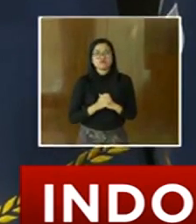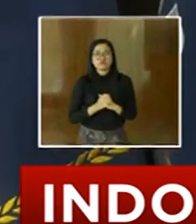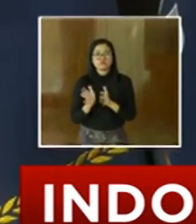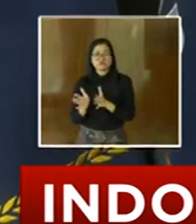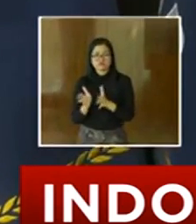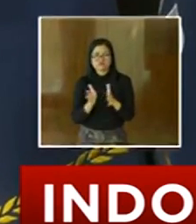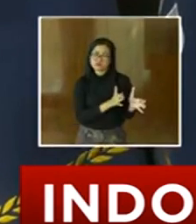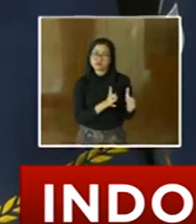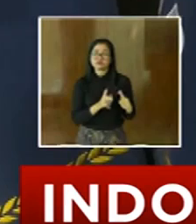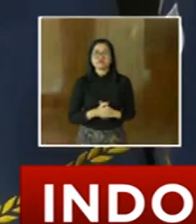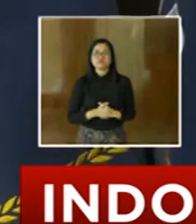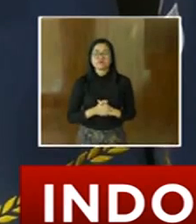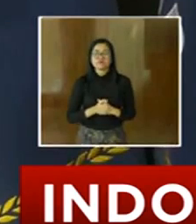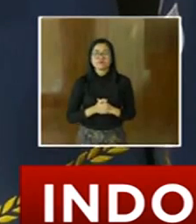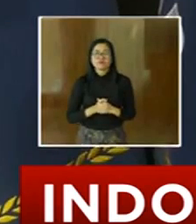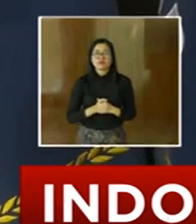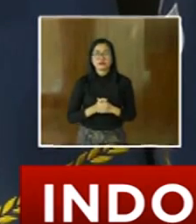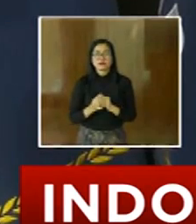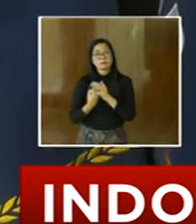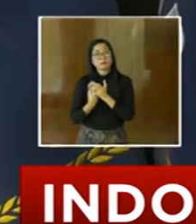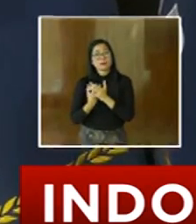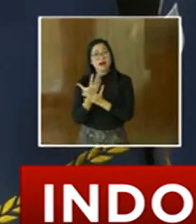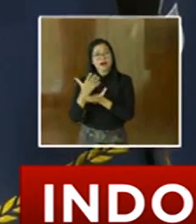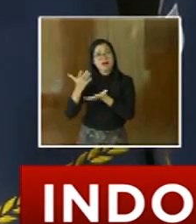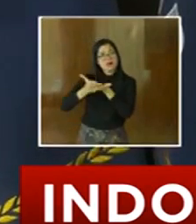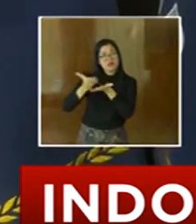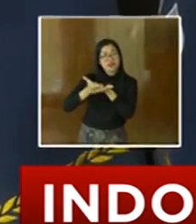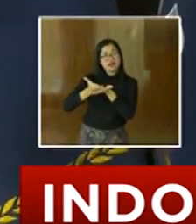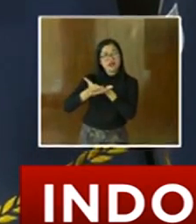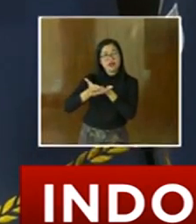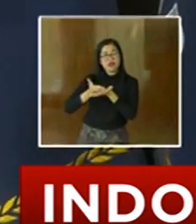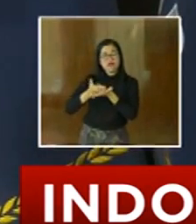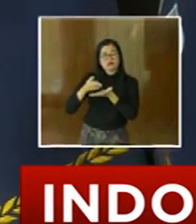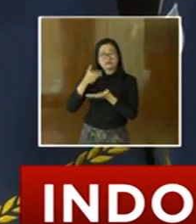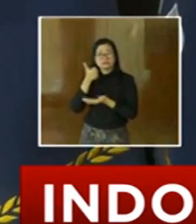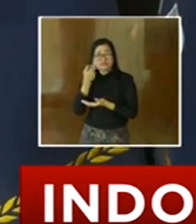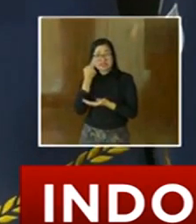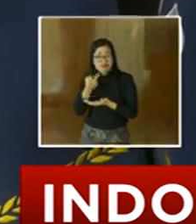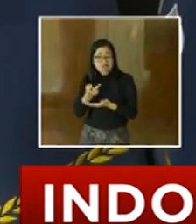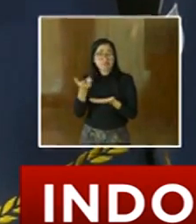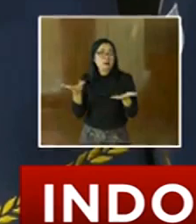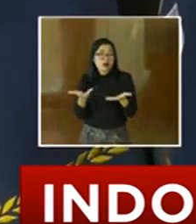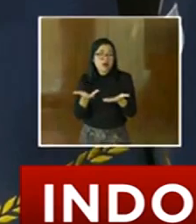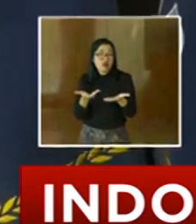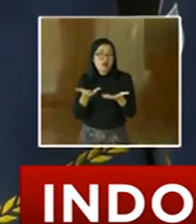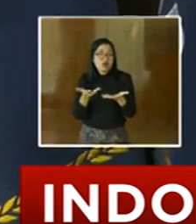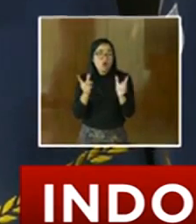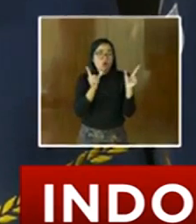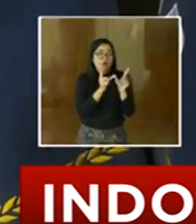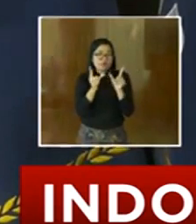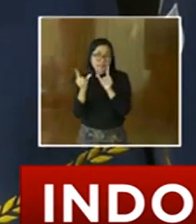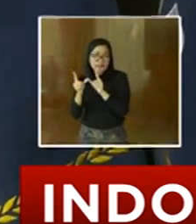bahwa perkembangan data ini bisa dianggap dilihat di websitenya Kementerian Kesehatan